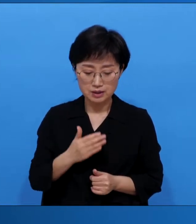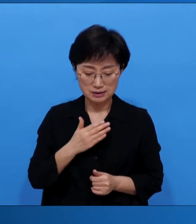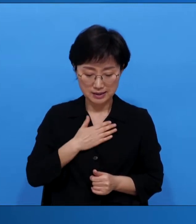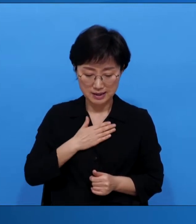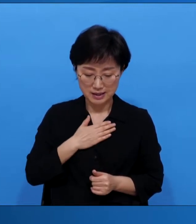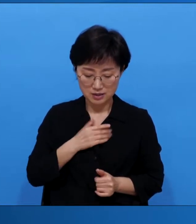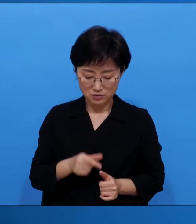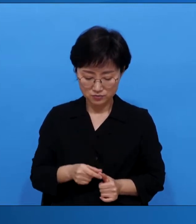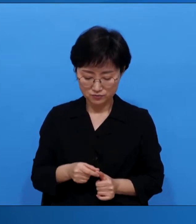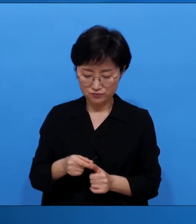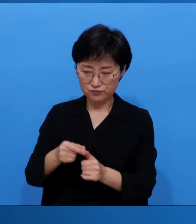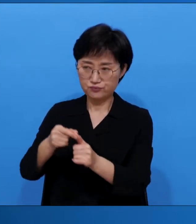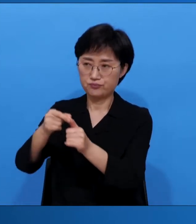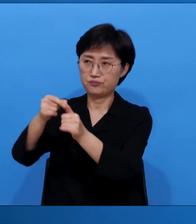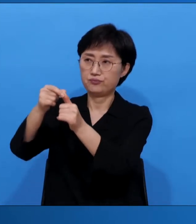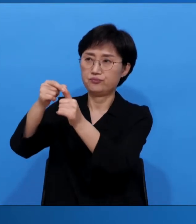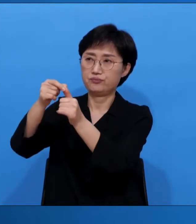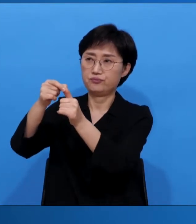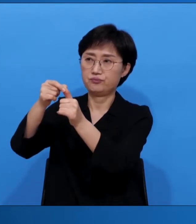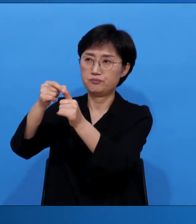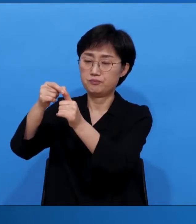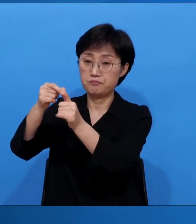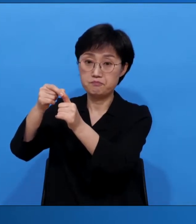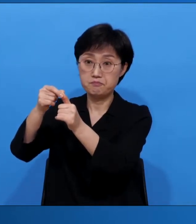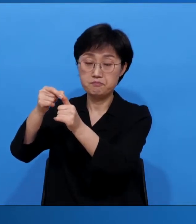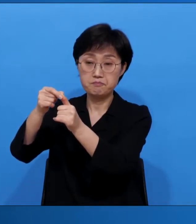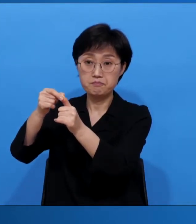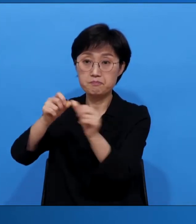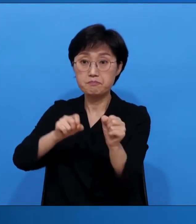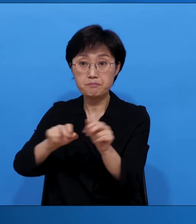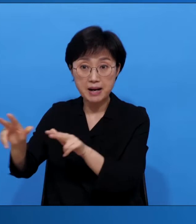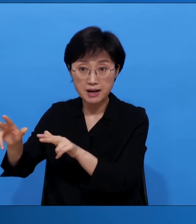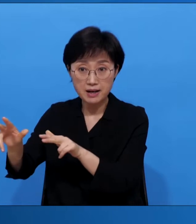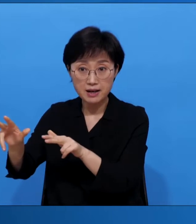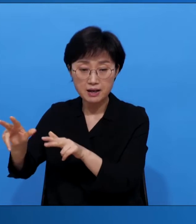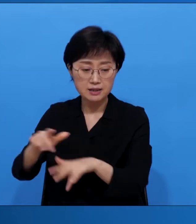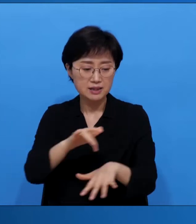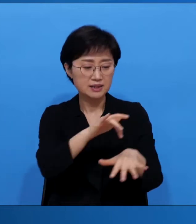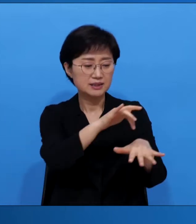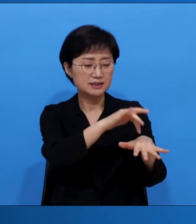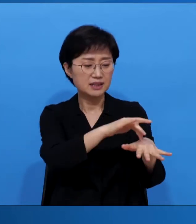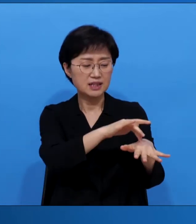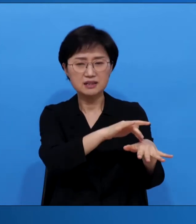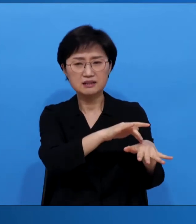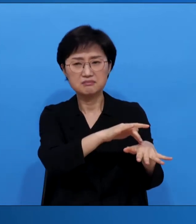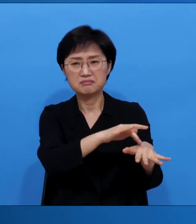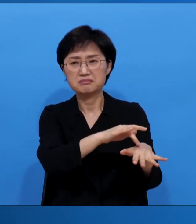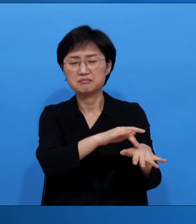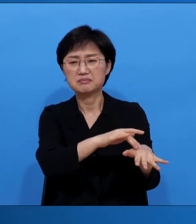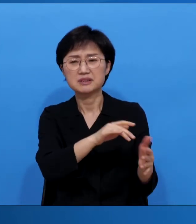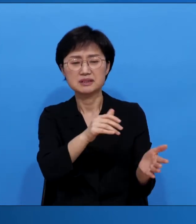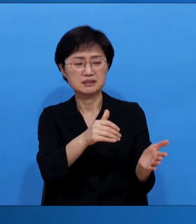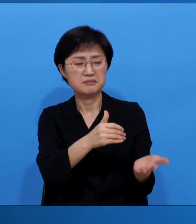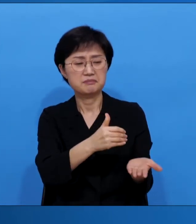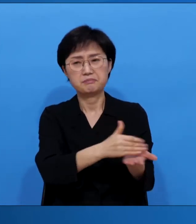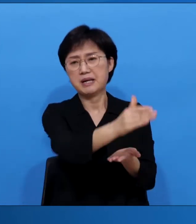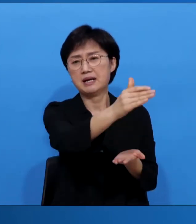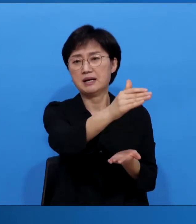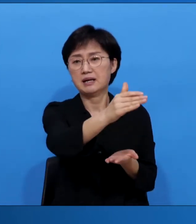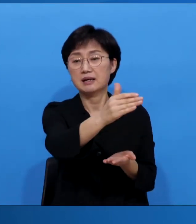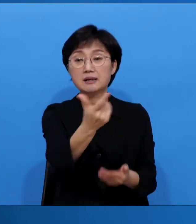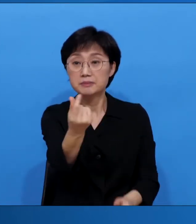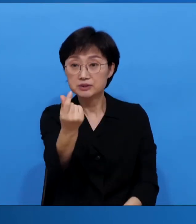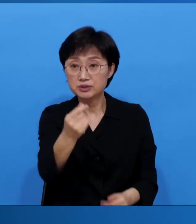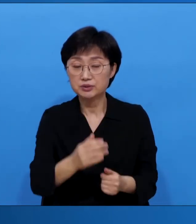순간 그거하고는 끝난 거예요, 사실은. The moment you have 그렇죠. received your salvation, you no longer have anything to do with those things. 이